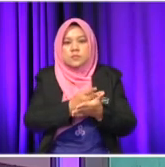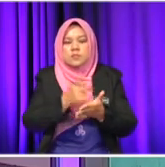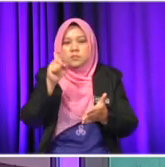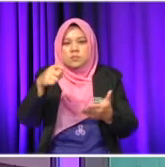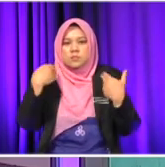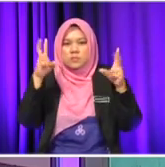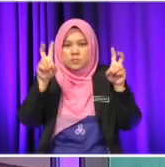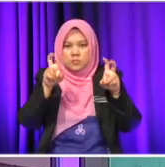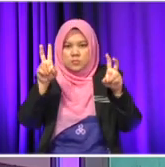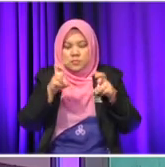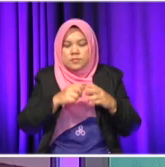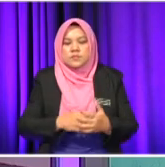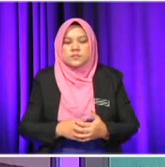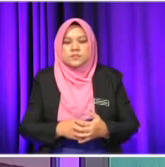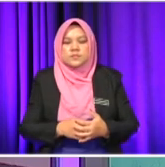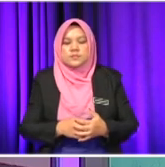tajuk sukamuah